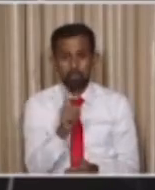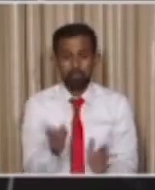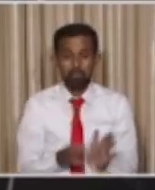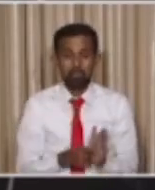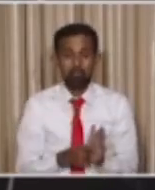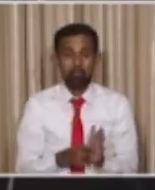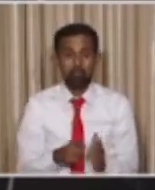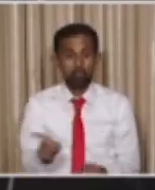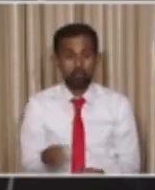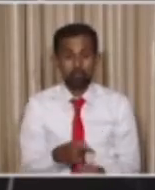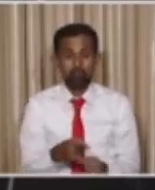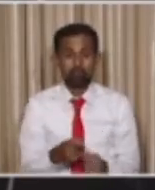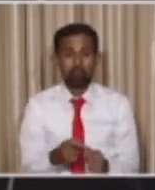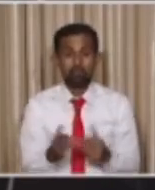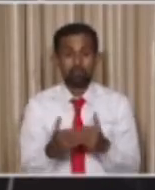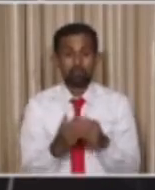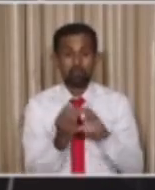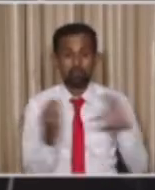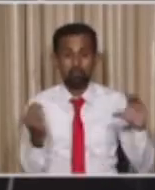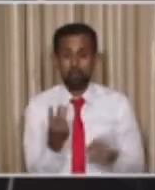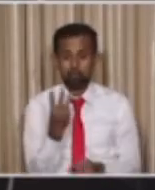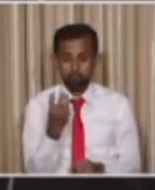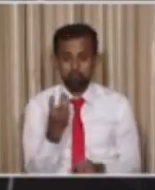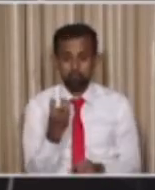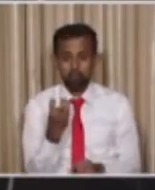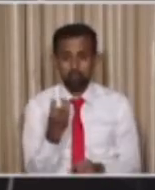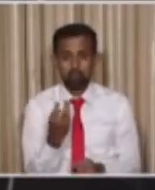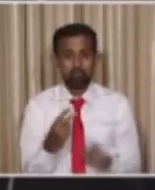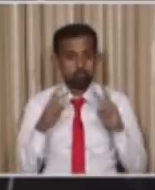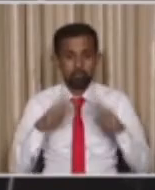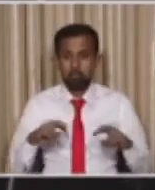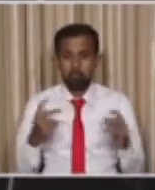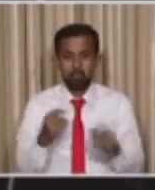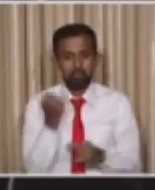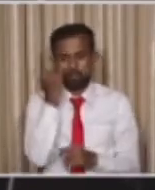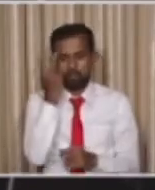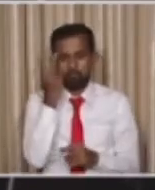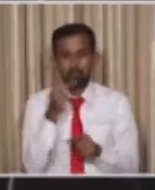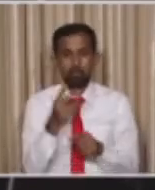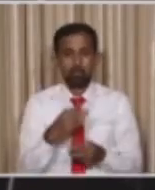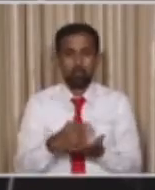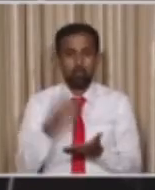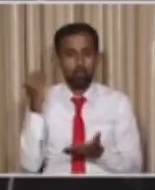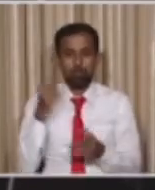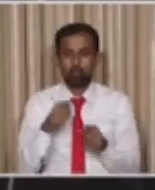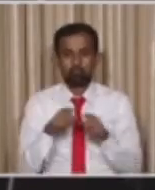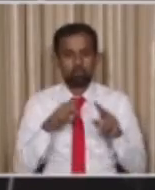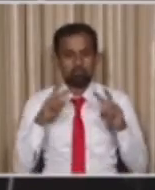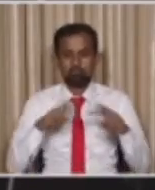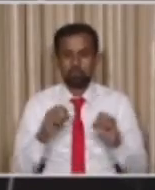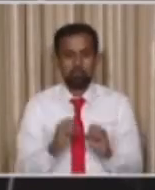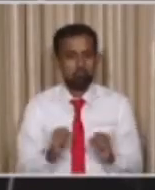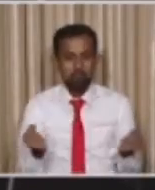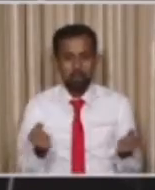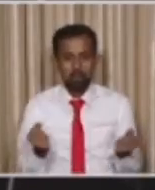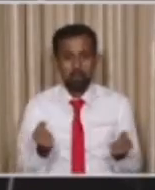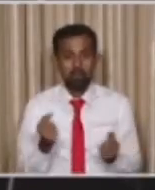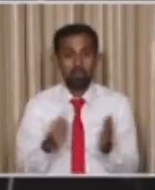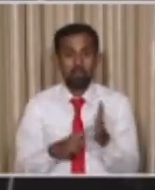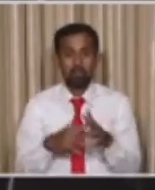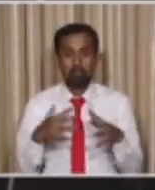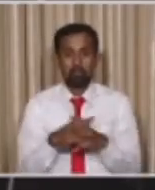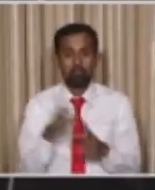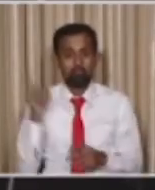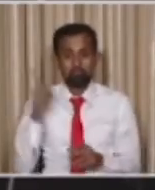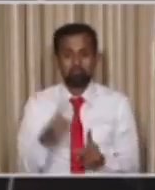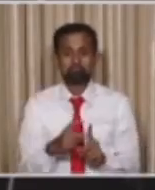කන්ටේනර්ස් 3000ක් එනවා. අපි පිළිගන්නවා මේවා හැම චෙක් කරන්න බෑ. සිංගප්පූරු වගේ, ඩුබායි වගේ පෝර්ට්ස් වල හැම චෙක් කරන්න. හැබැයි එහෙ නීතිය ඊටම